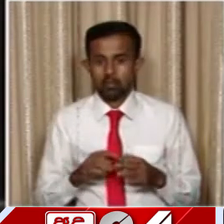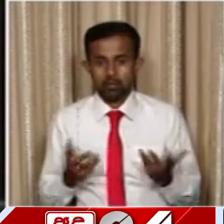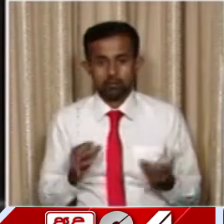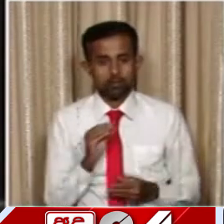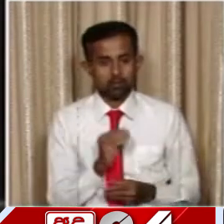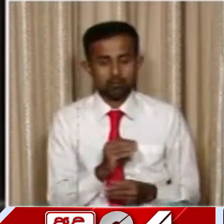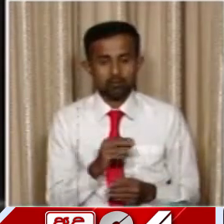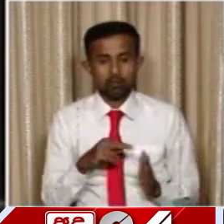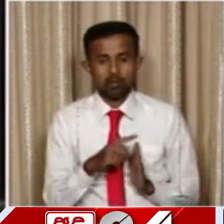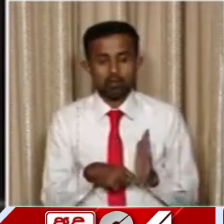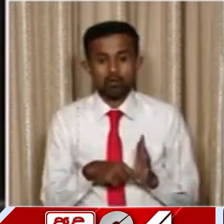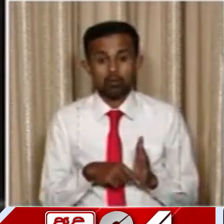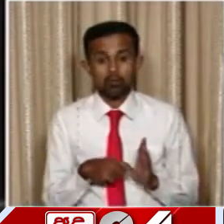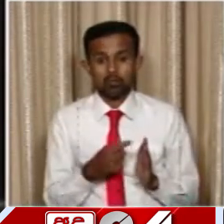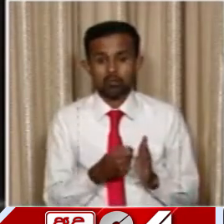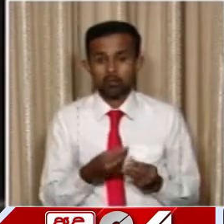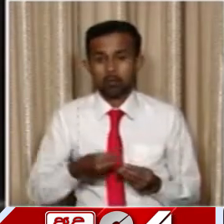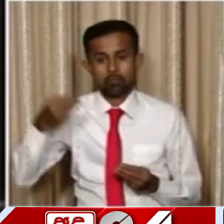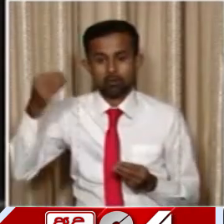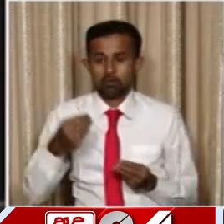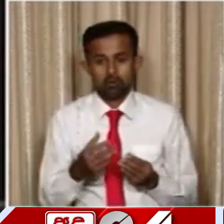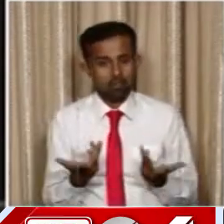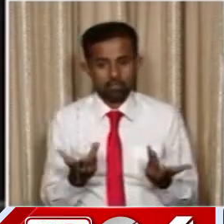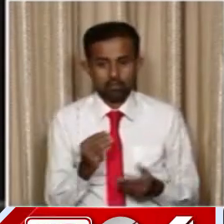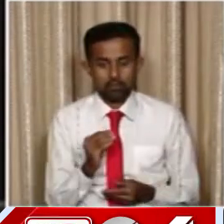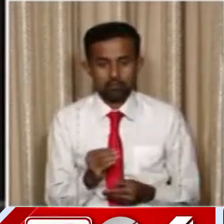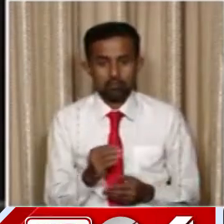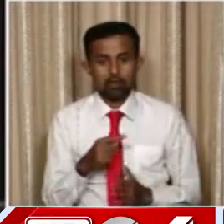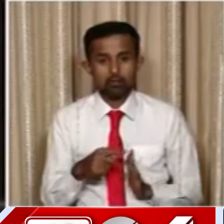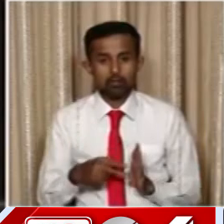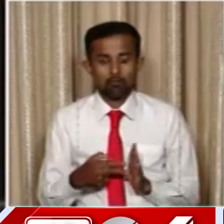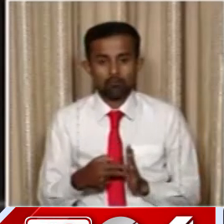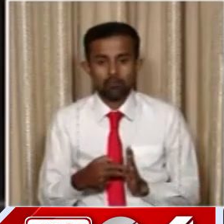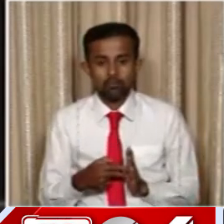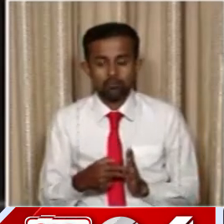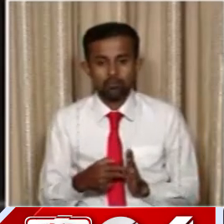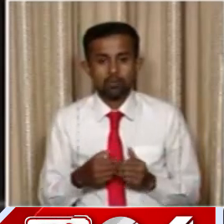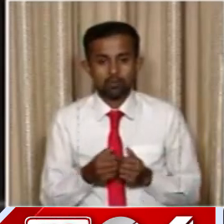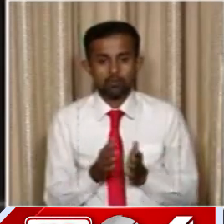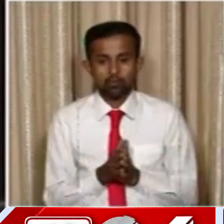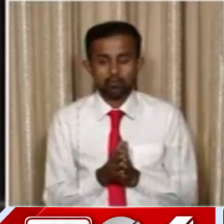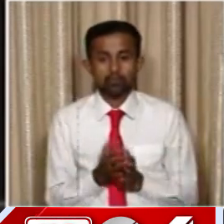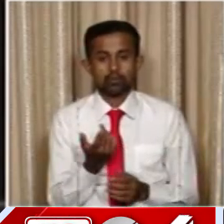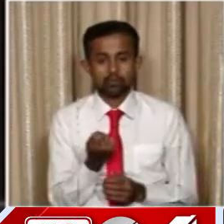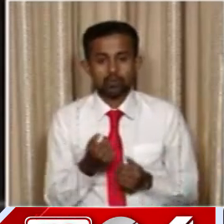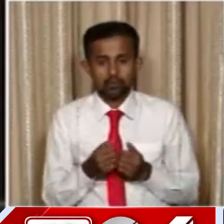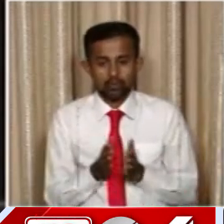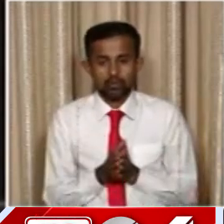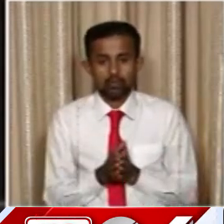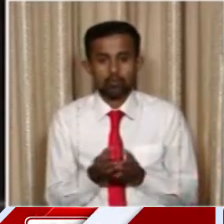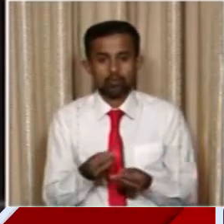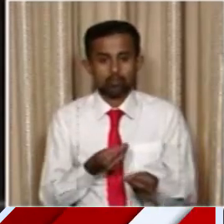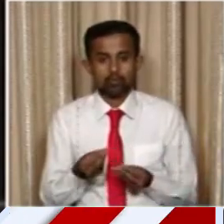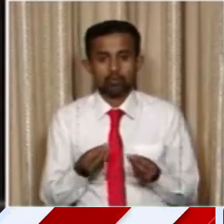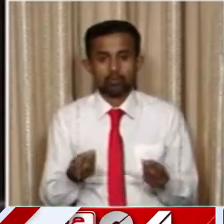මේ රටේ මුදල් ටික අපිට පිටට යන්නේ නැත්තම් මේ රටේ ව්‍යාපෘතිය මේ මේ ඒ තමුන් ගෙනාපු මුදල් ටිකෙන් තමුන්ට ගනුදෙනුව කරන්න